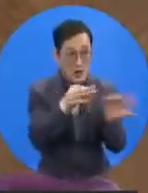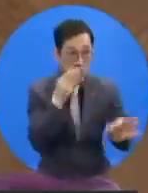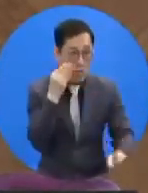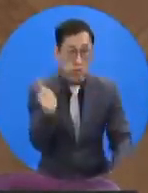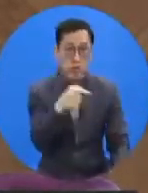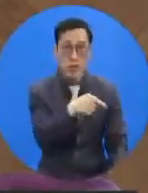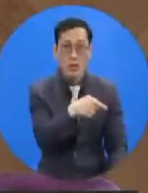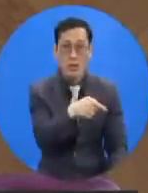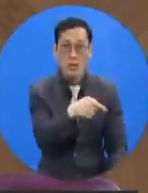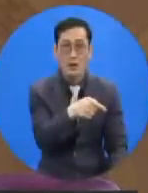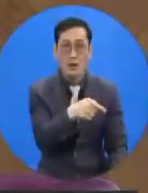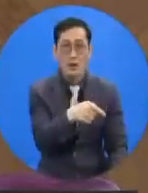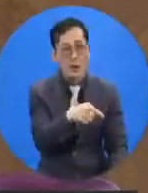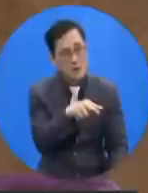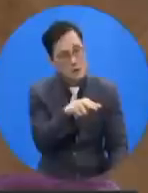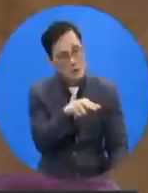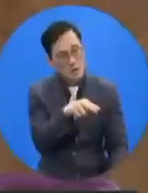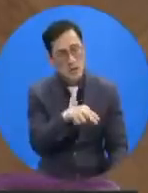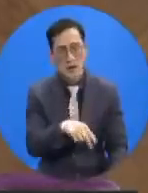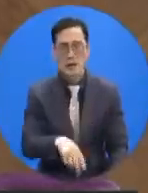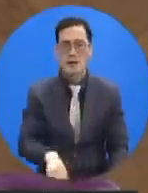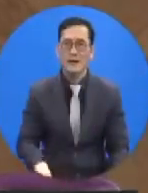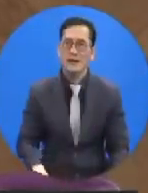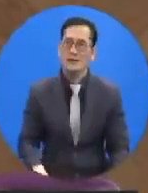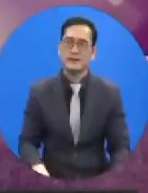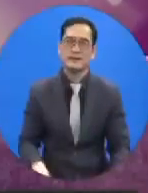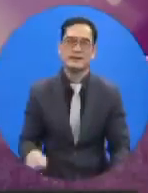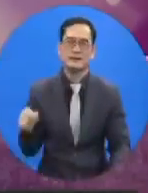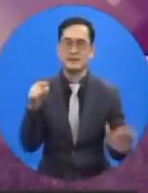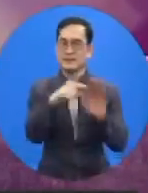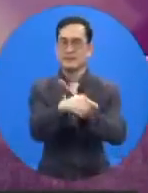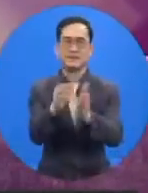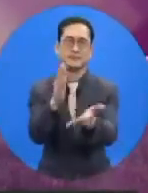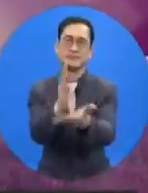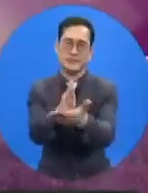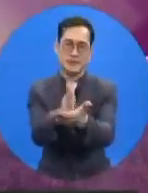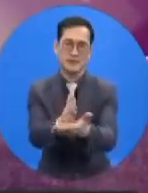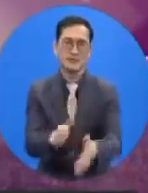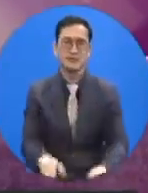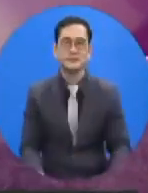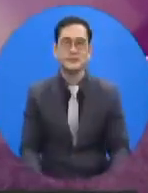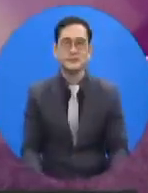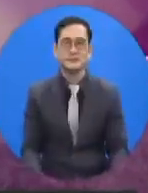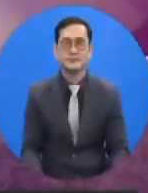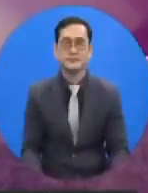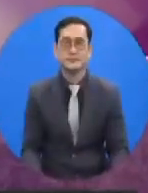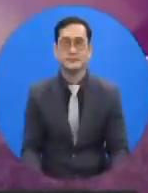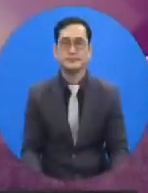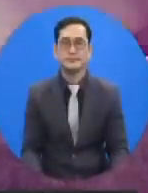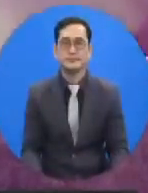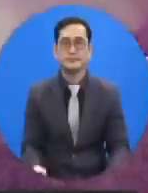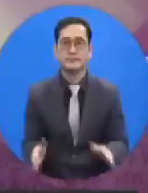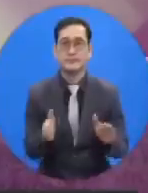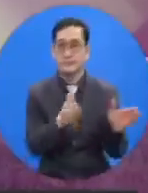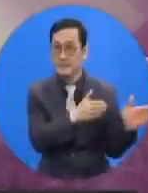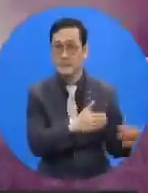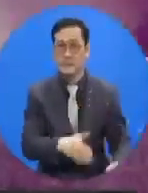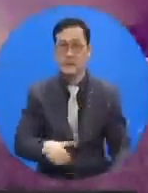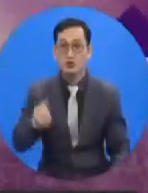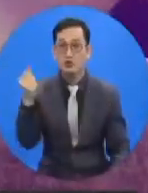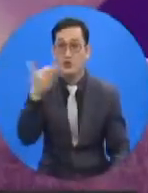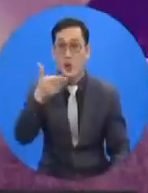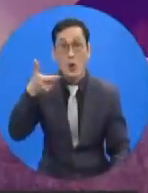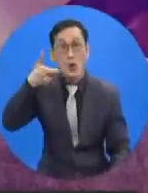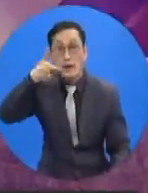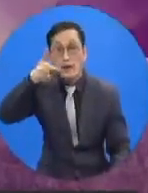있는데 저만이 아니겠죠? 가지 마시죠. 예. 네. 그런가 하면 안타까운 일도 나왔습니다. 이른바 구로콜센터 발 집단 감염